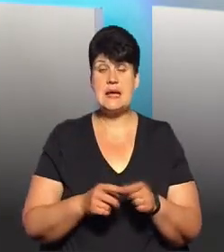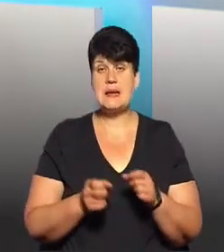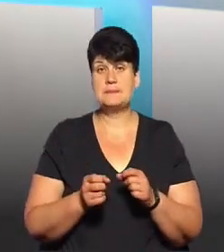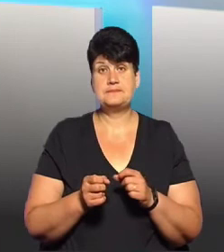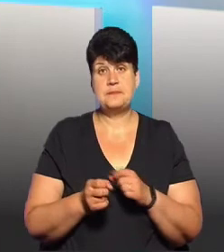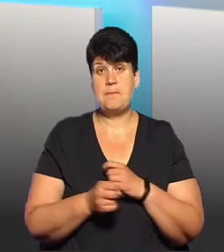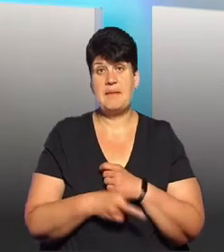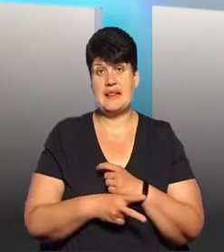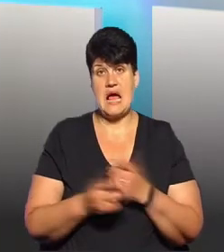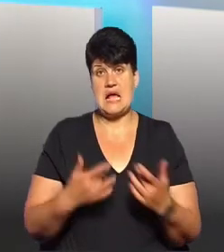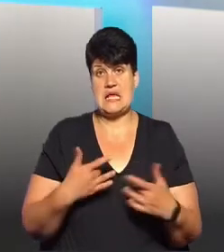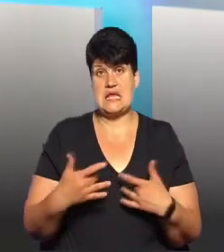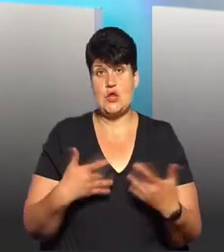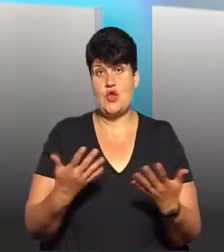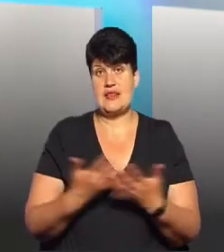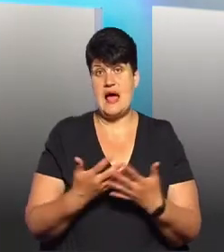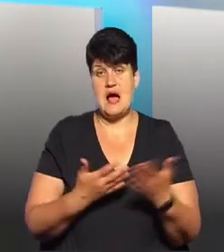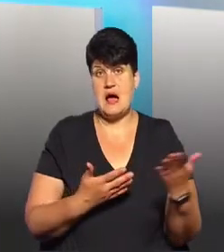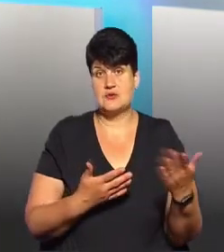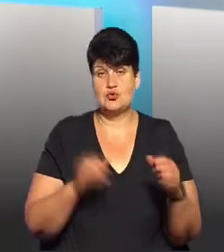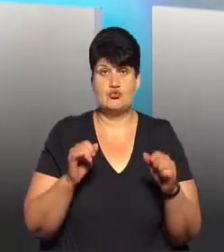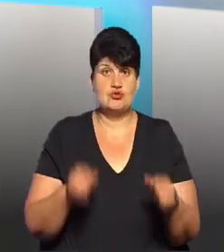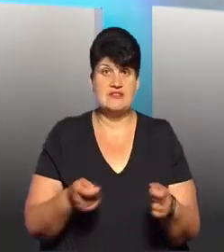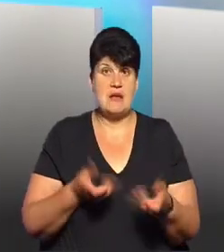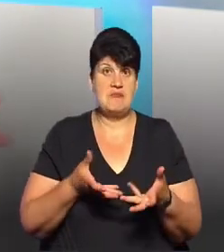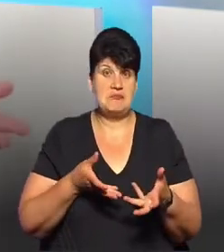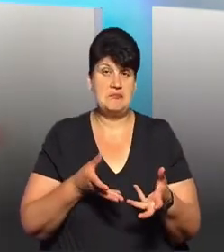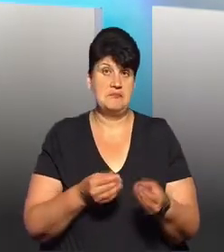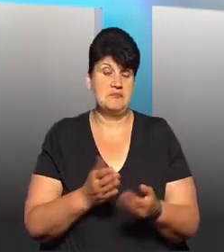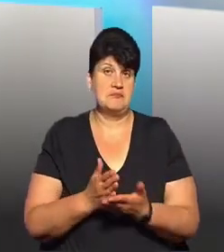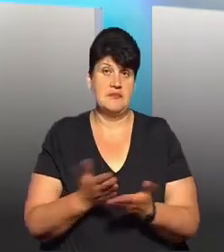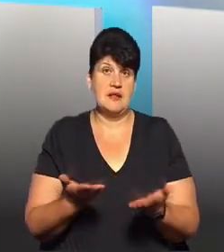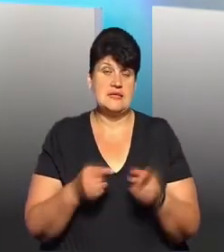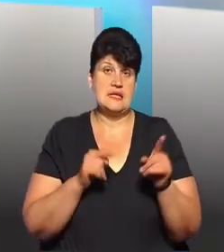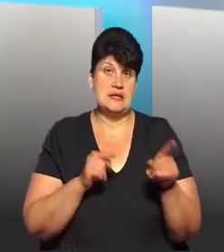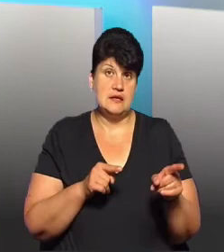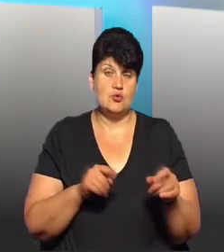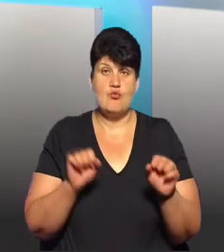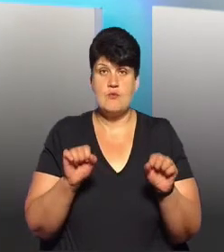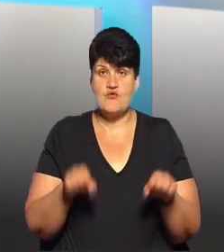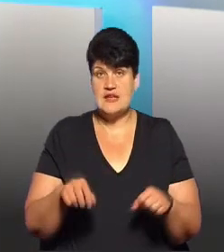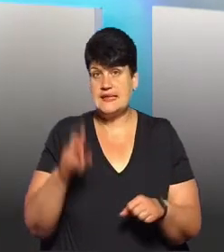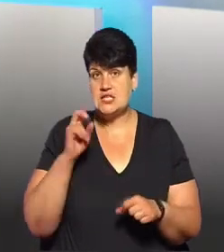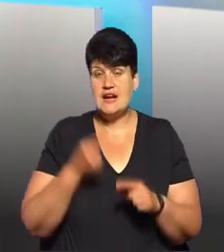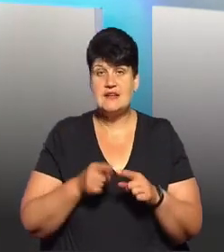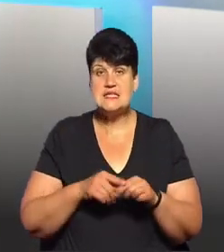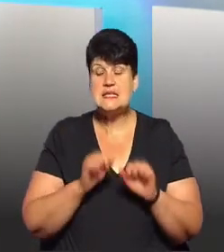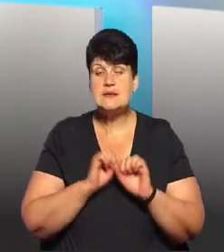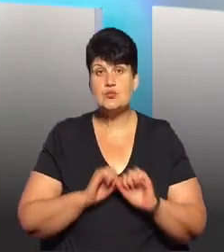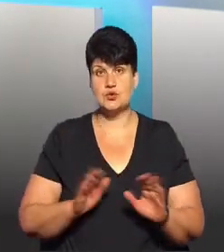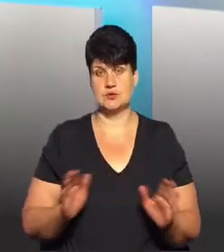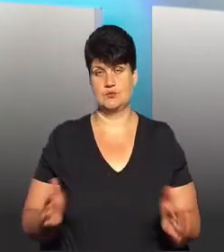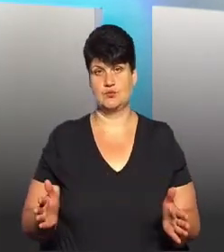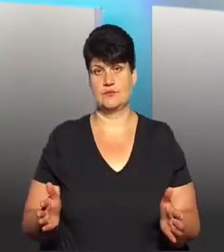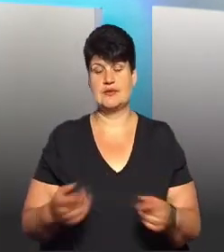відбувається. Певно, там якісь адміністративні важелі на них вплинули і... Тому що в правовій державі такі речі не можуть бути. Це дуже сумно